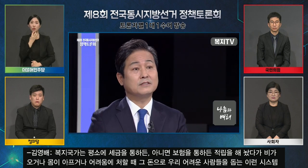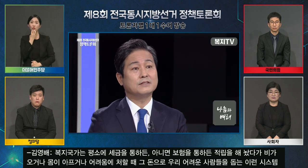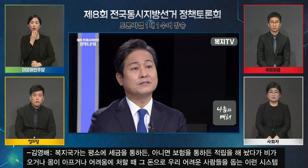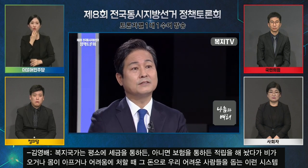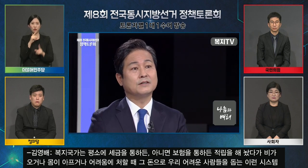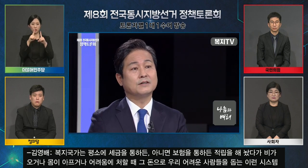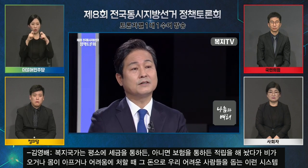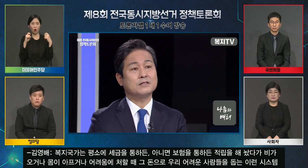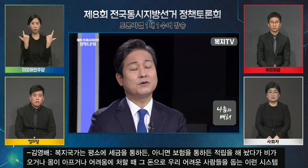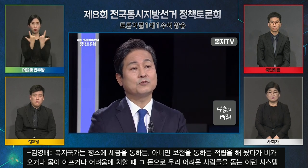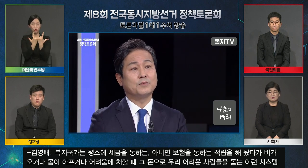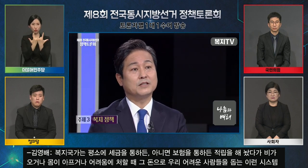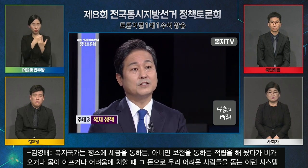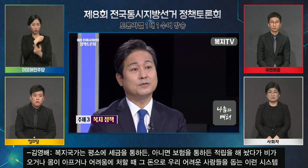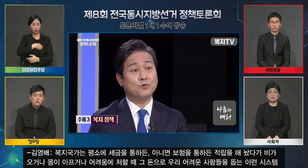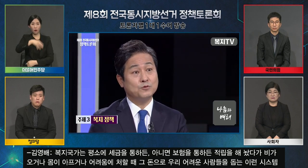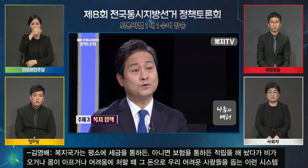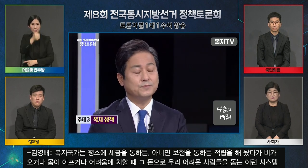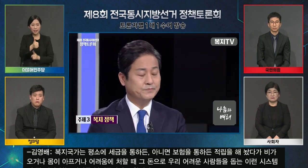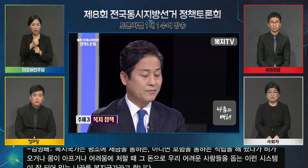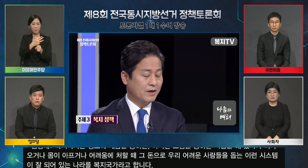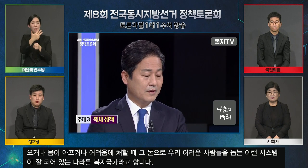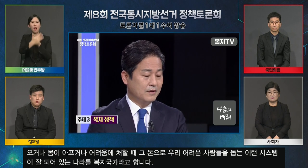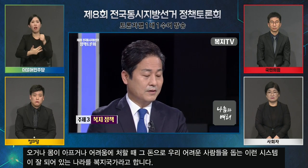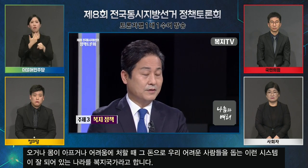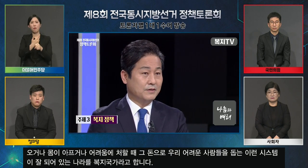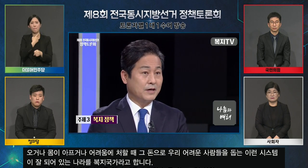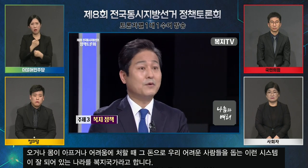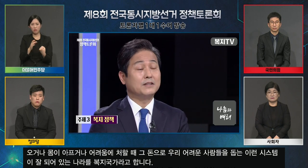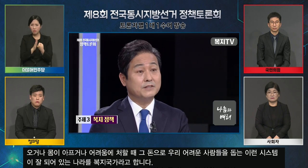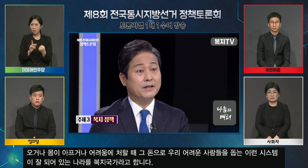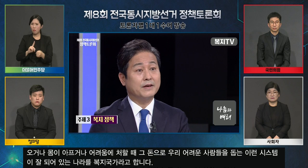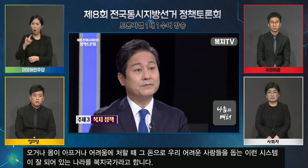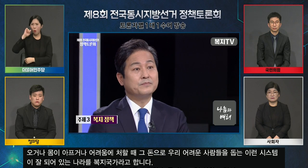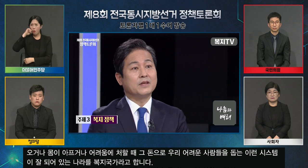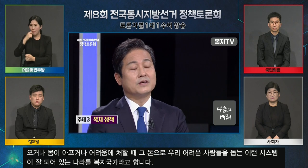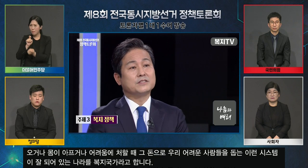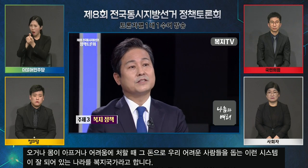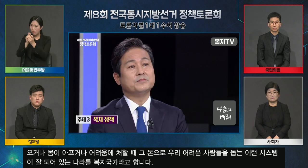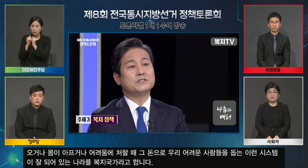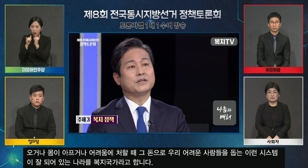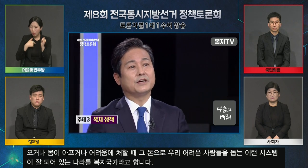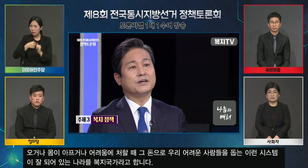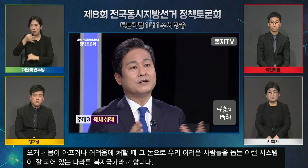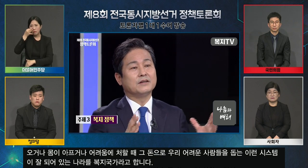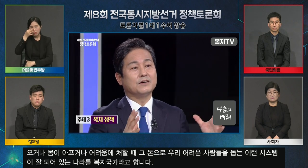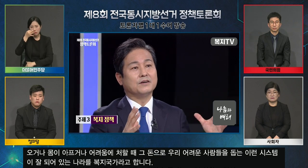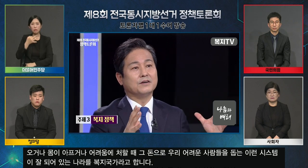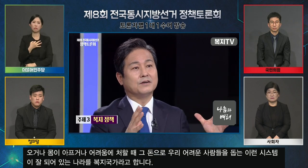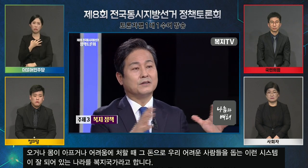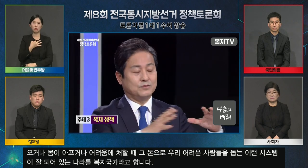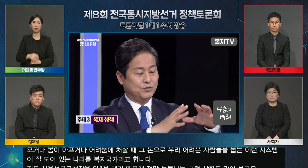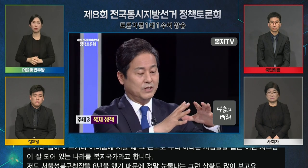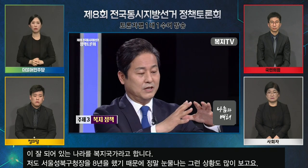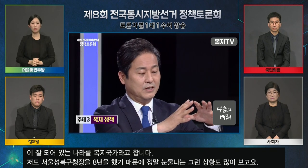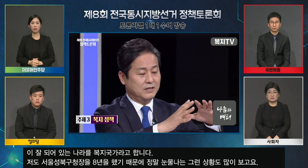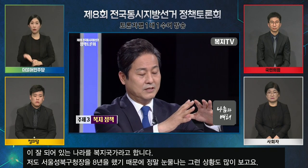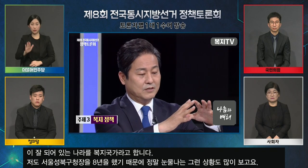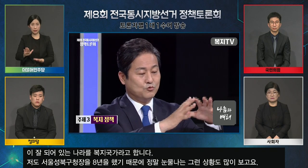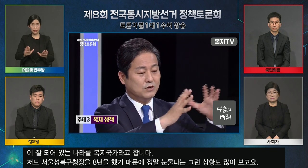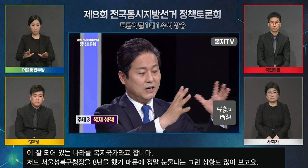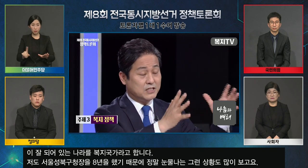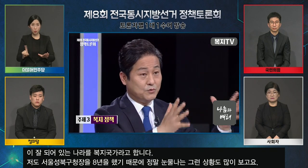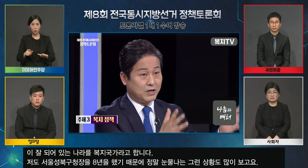나는 그런 상황도 많이 보고요. 해왔는데 지금 이제 우리가